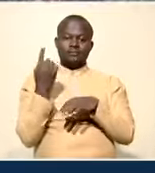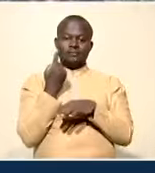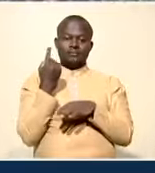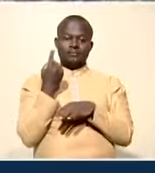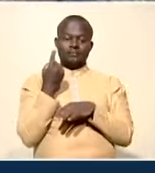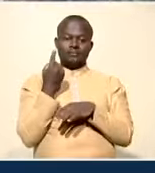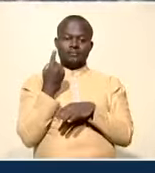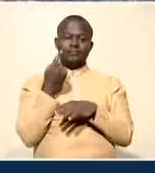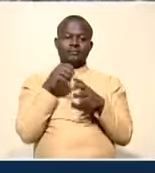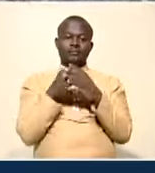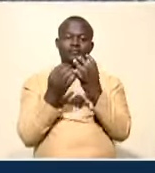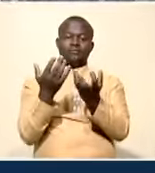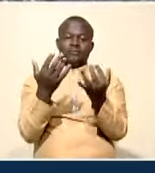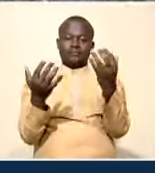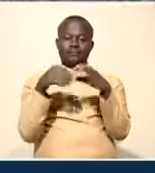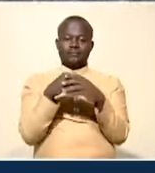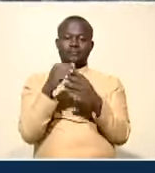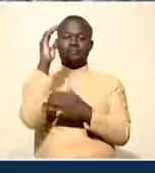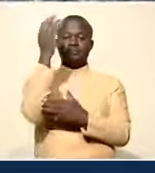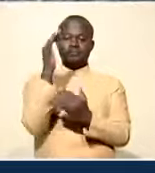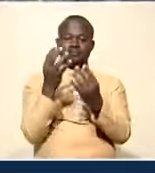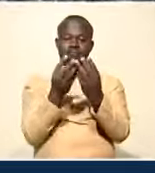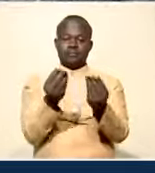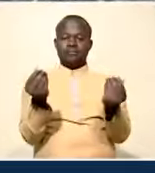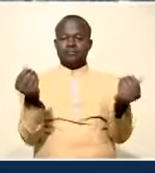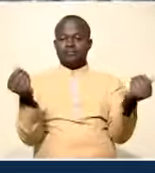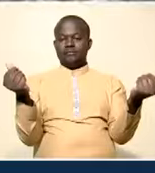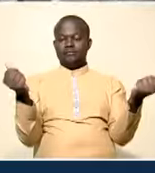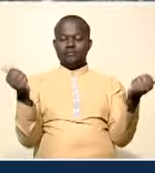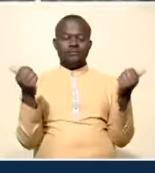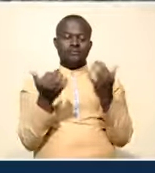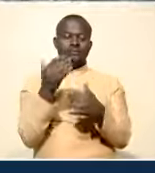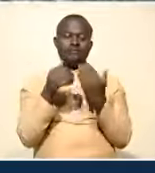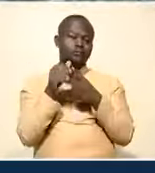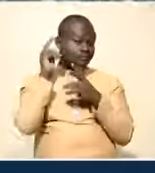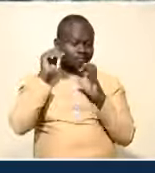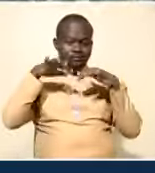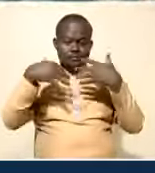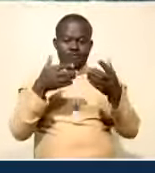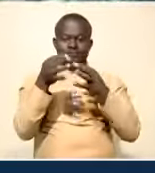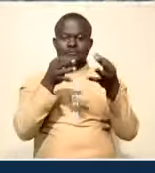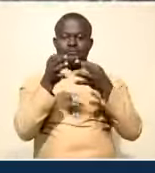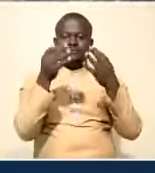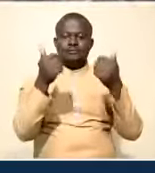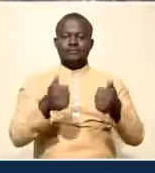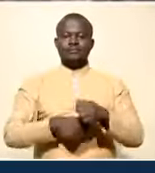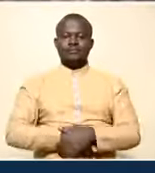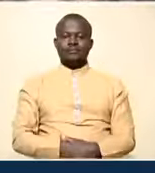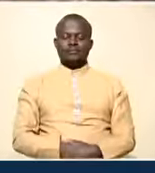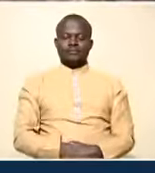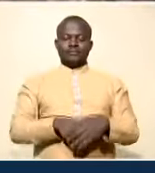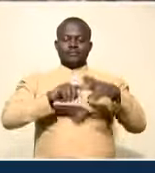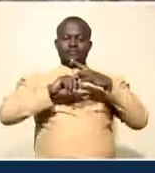Haragaragara gisa n'uruhira ndetse hari n'ibiti byakundutse biturutse kuri uko gushya. Nimwumve uko abaturage babivuga.